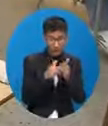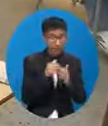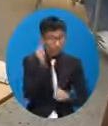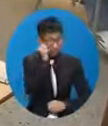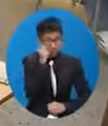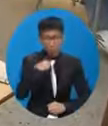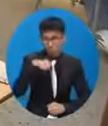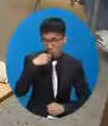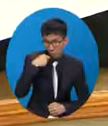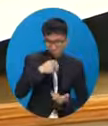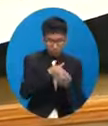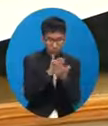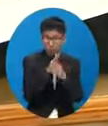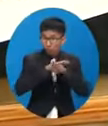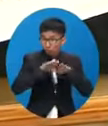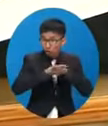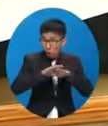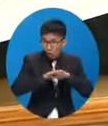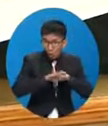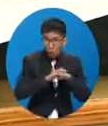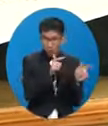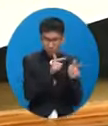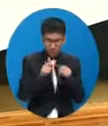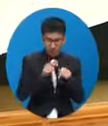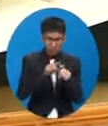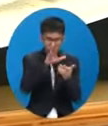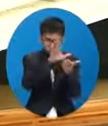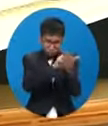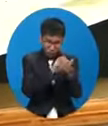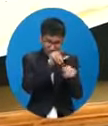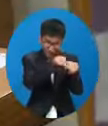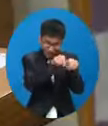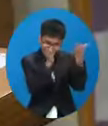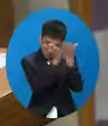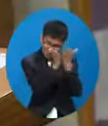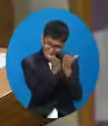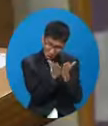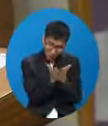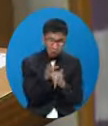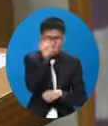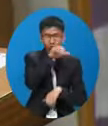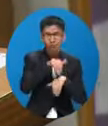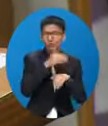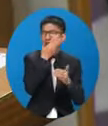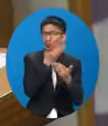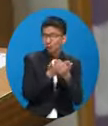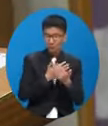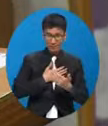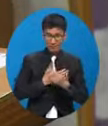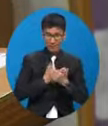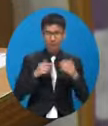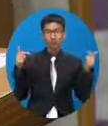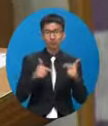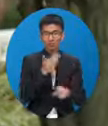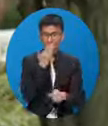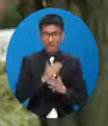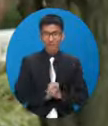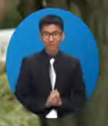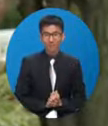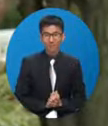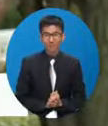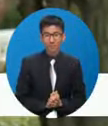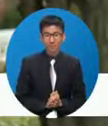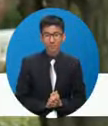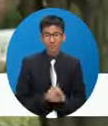문제 푸는 시간까지 시험 시간에 맞춰 훈련하는 것이 수능 당일 긴장을 줄이는 데에도 효과적입니다.